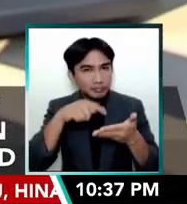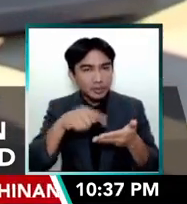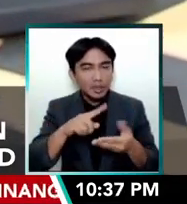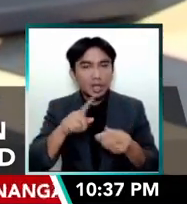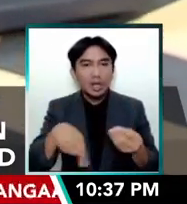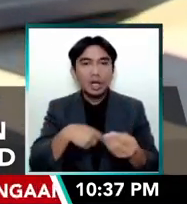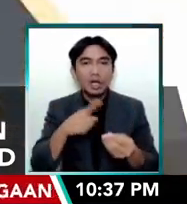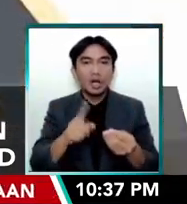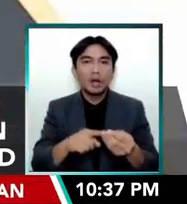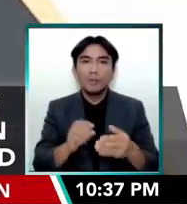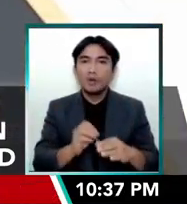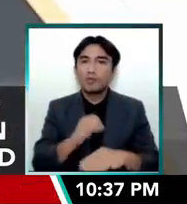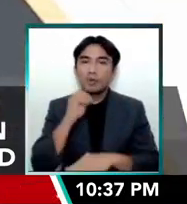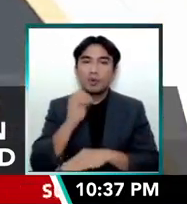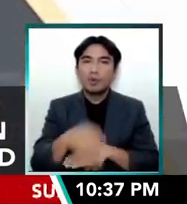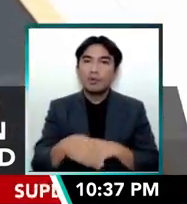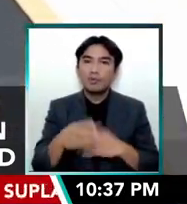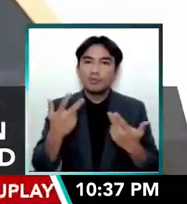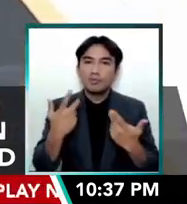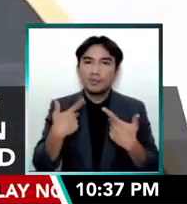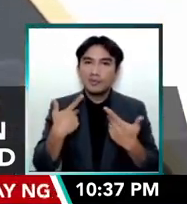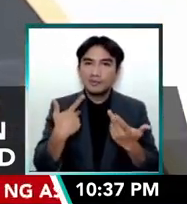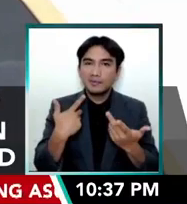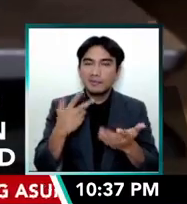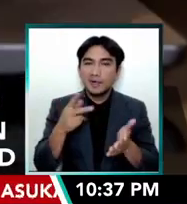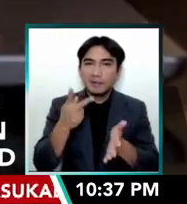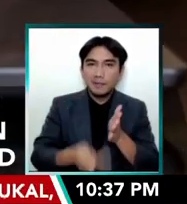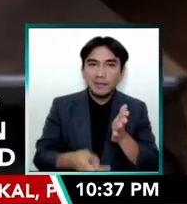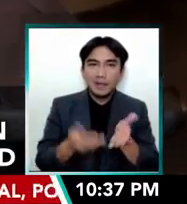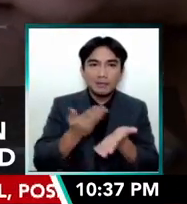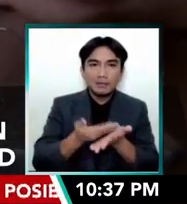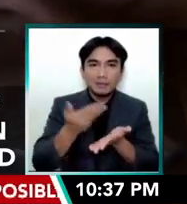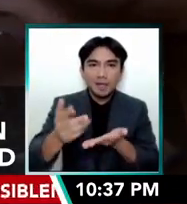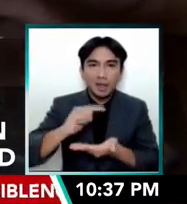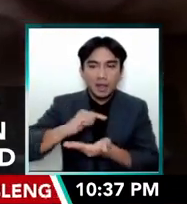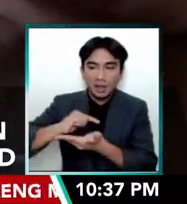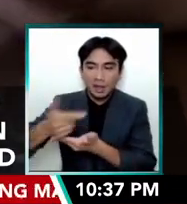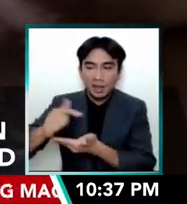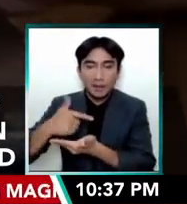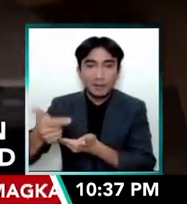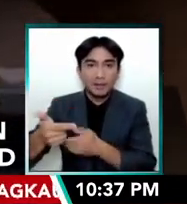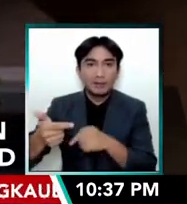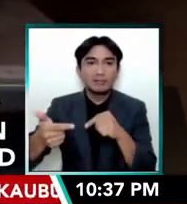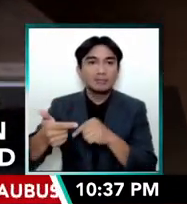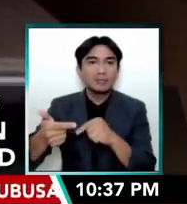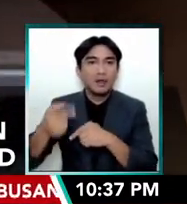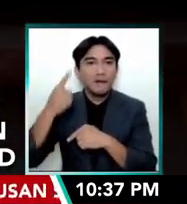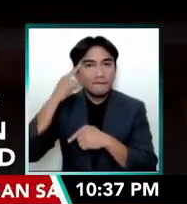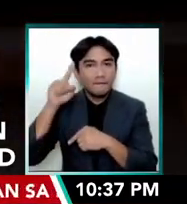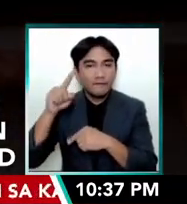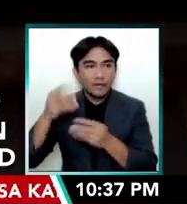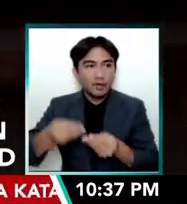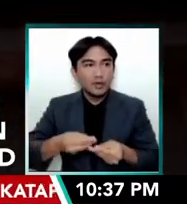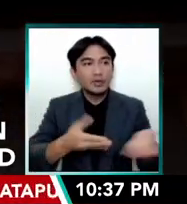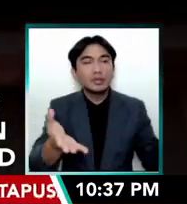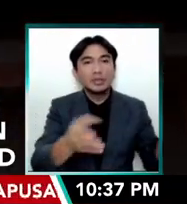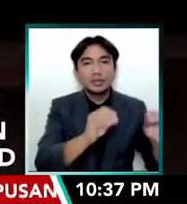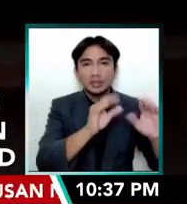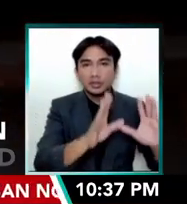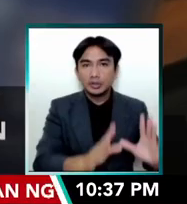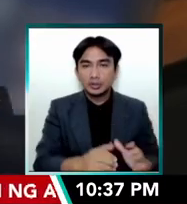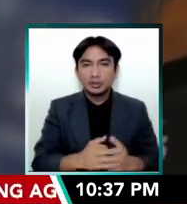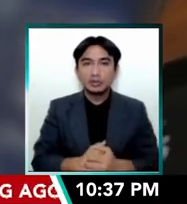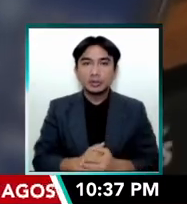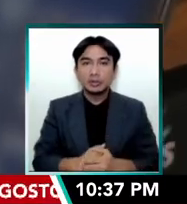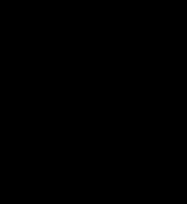na laptops na binili ng procurement service ng Department of Budget and Management para sa mga guro. Depende raw ito sa warranty sa